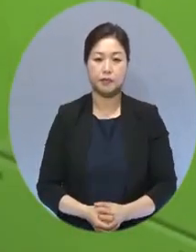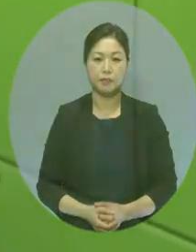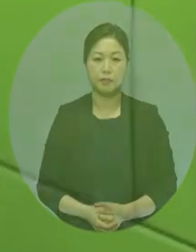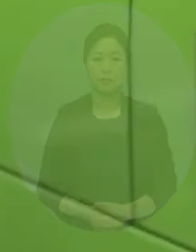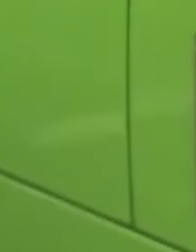용 입니다